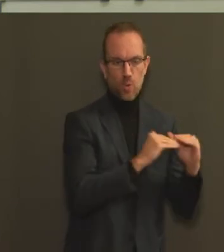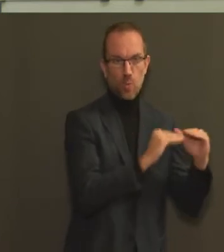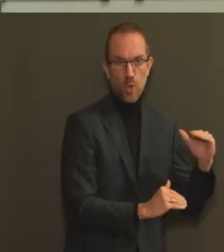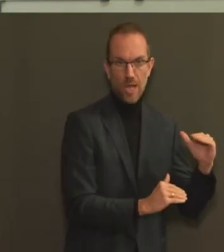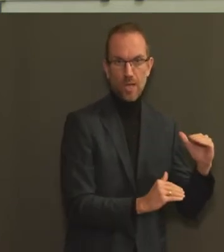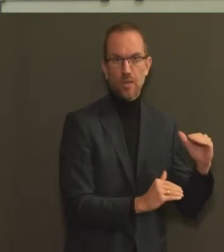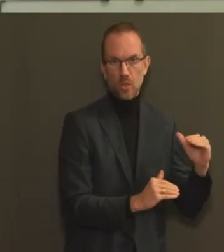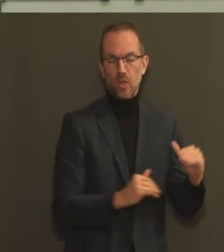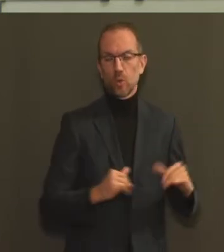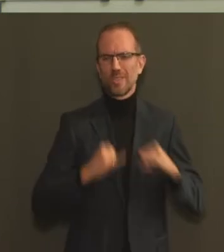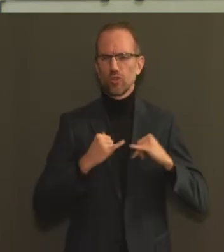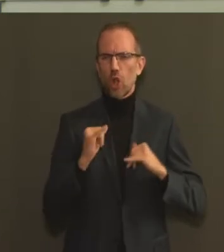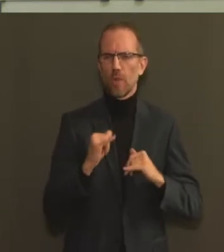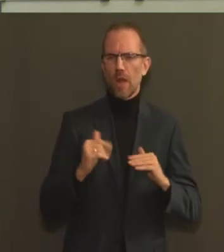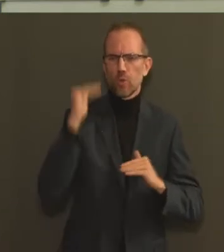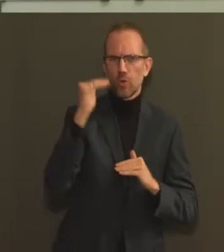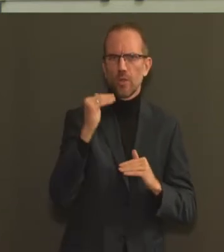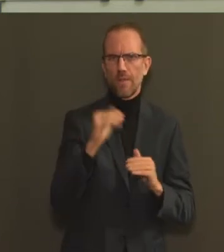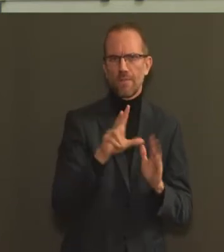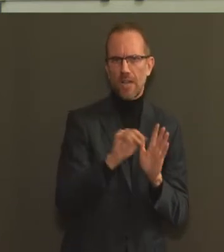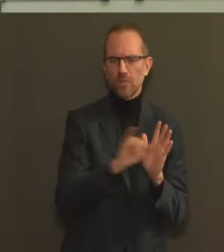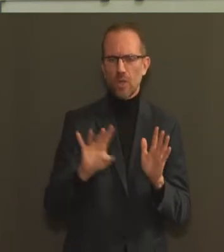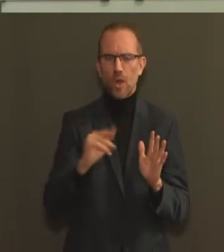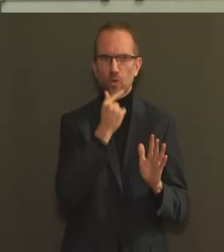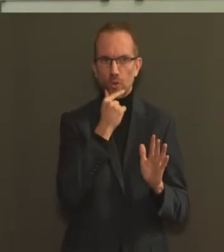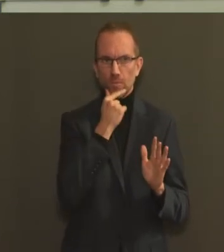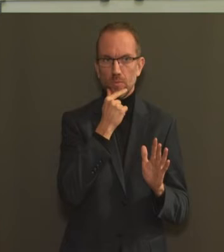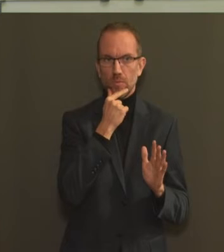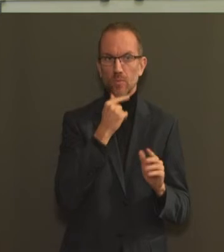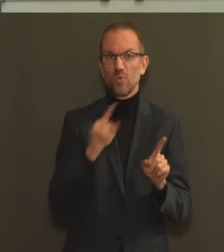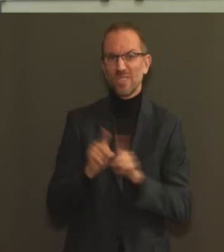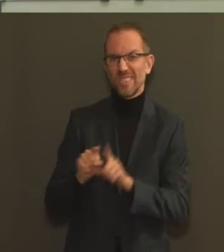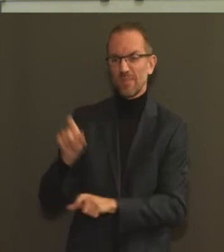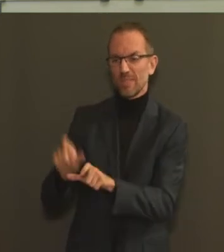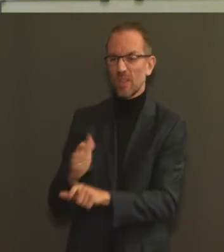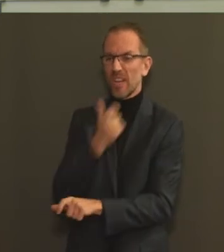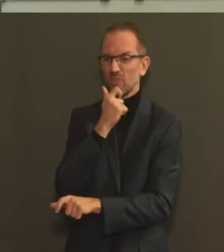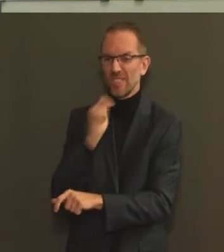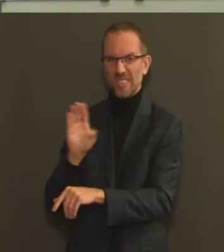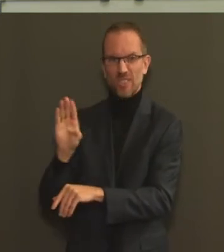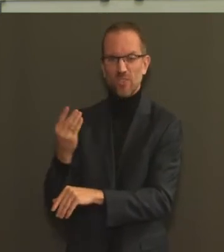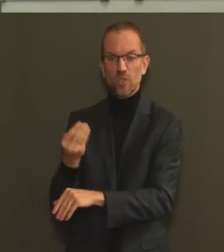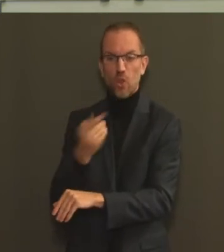peu plus inquiétant, puisqu'ils sont probablement moins partis en vacances, chez les personnes de plus de 90 ans.